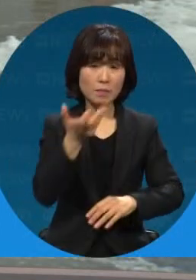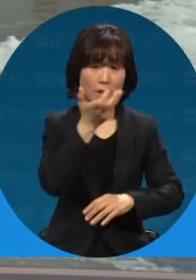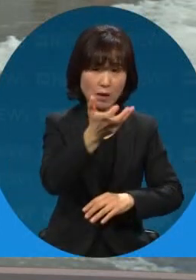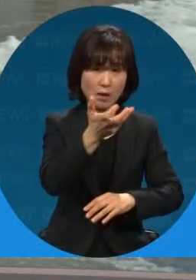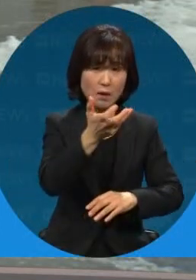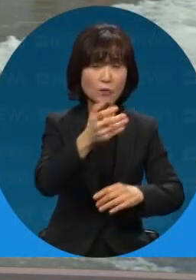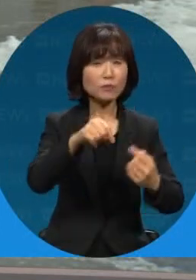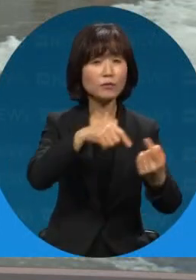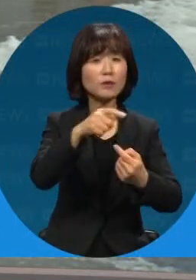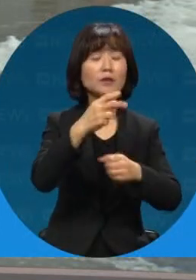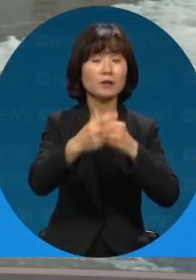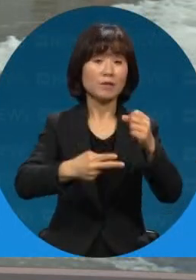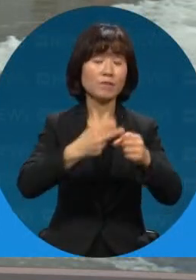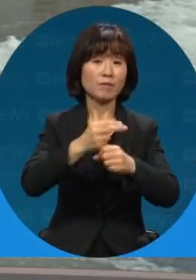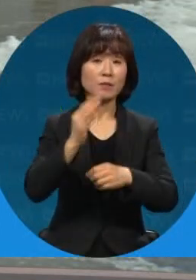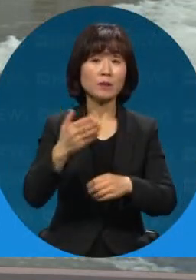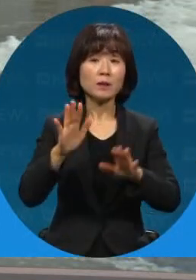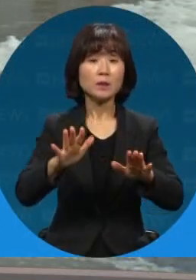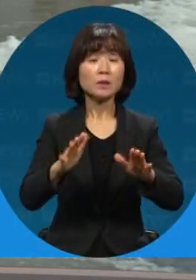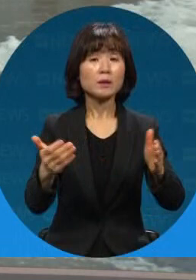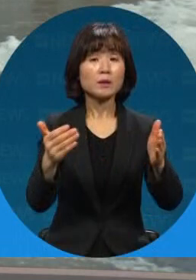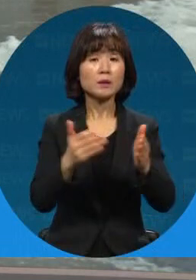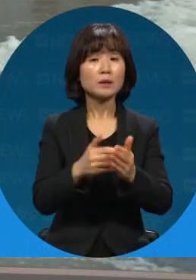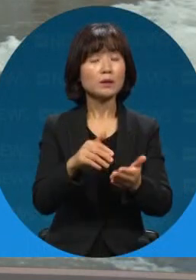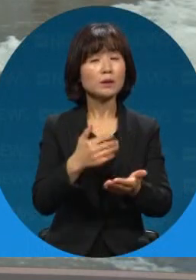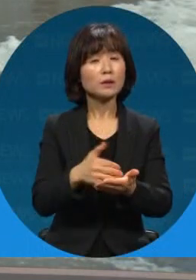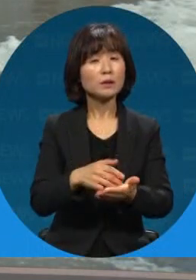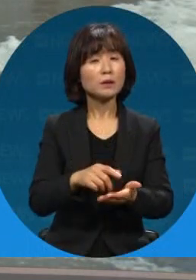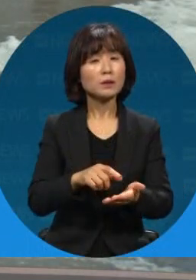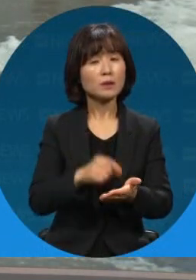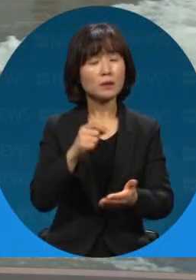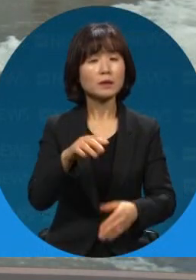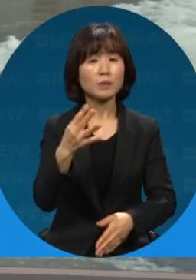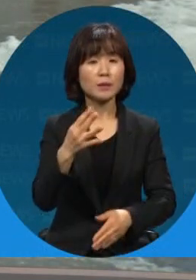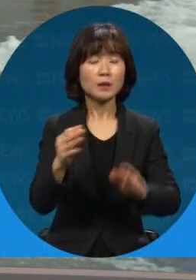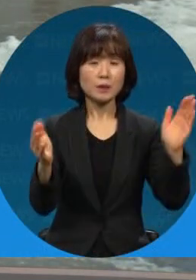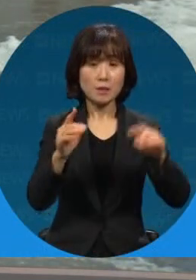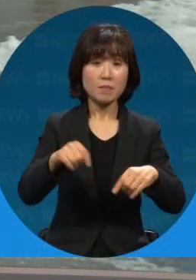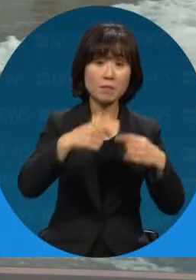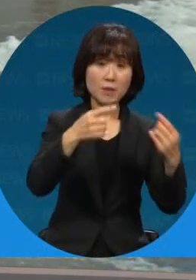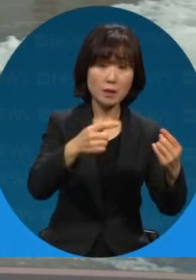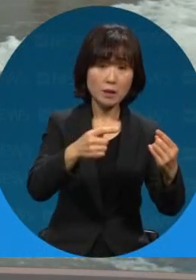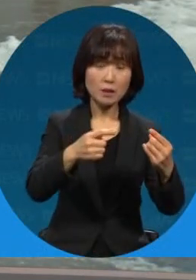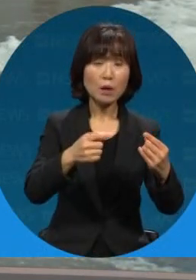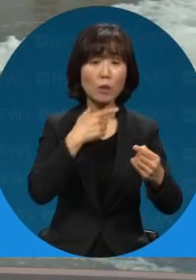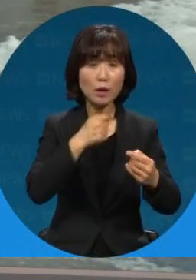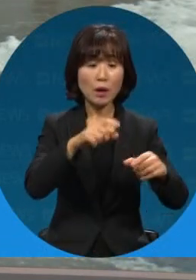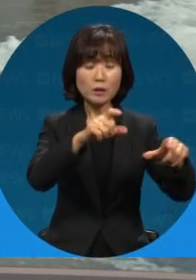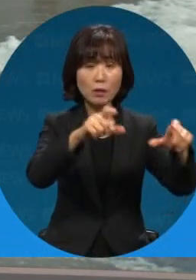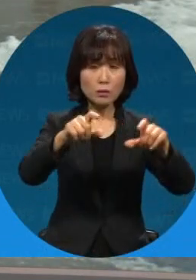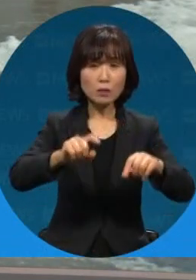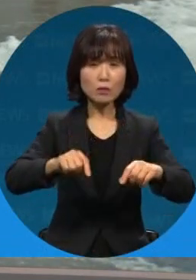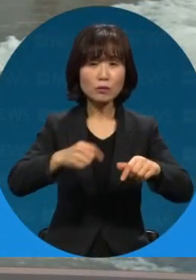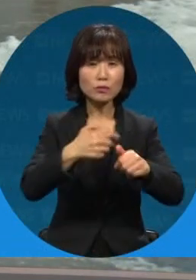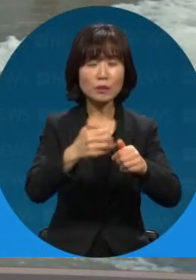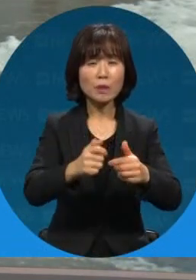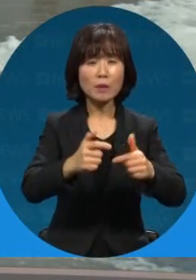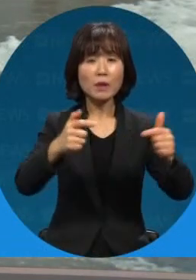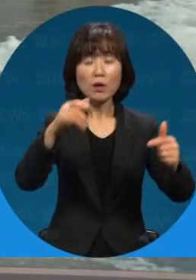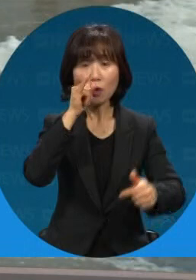지났습니다 지금까지 약 400명의 학생이 참여했고 참여를 원하는 지역도 늘어나고 있는데요 하지만